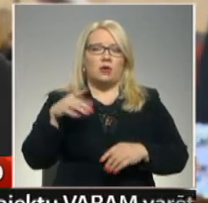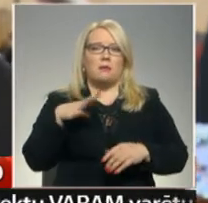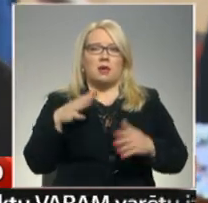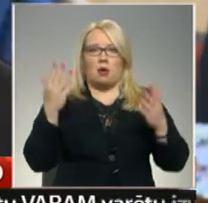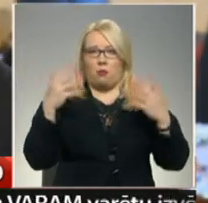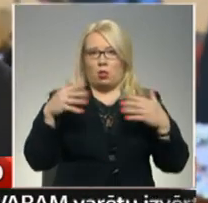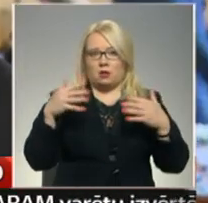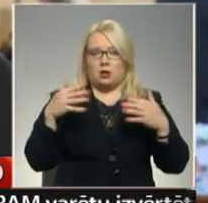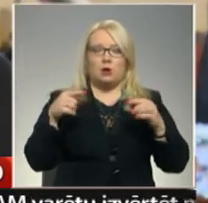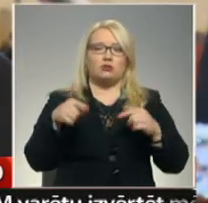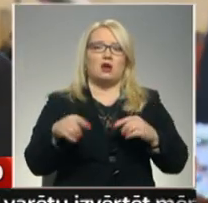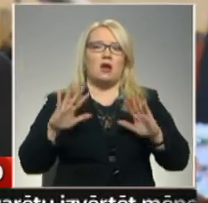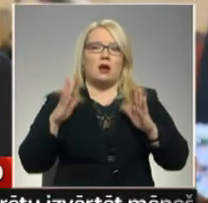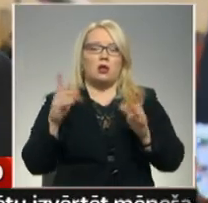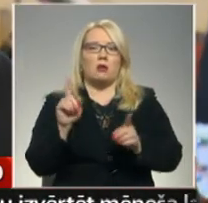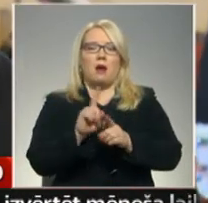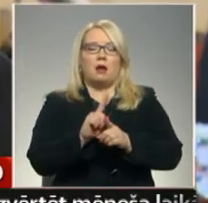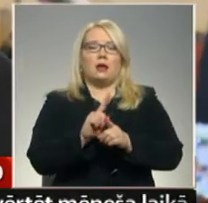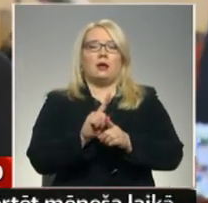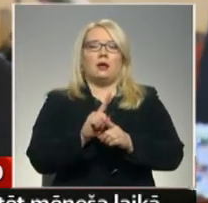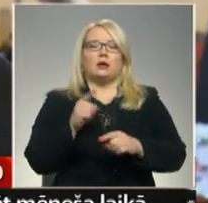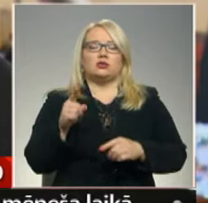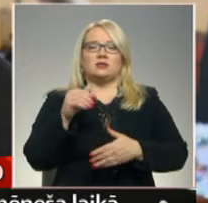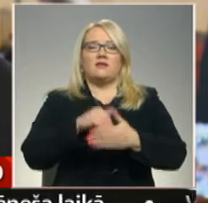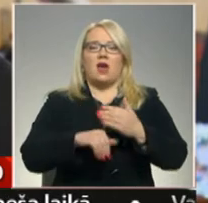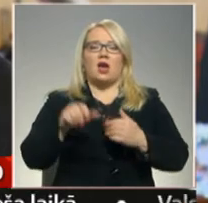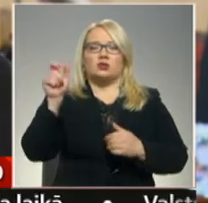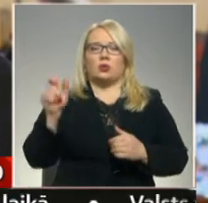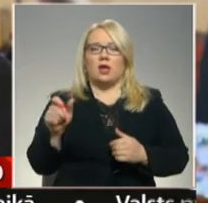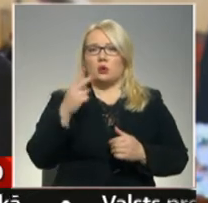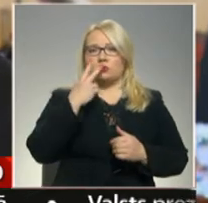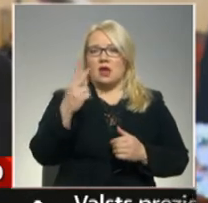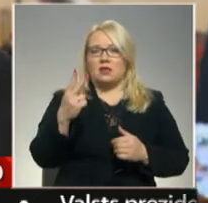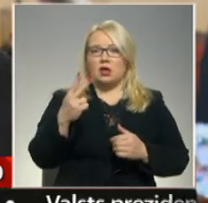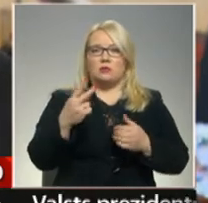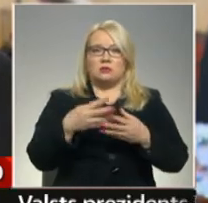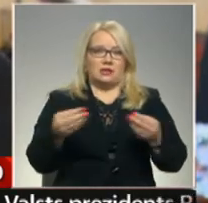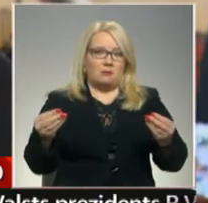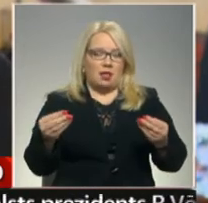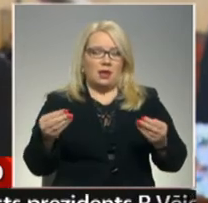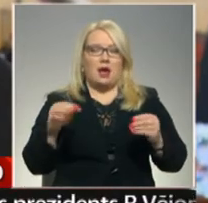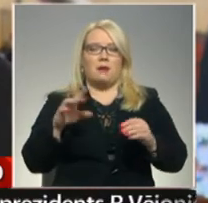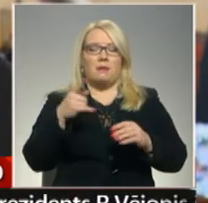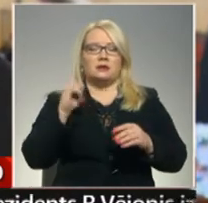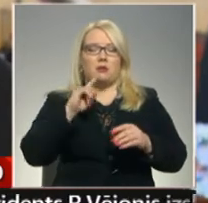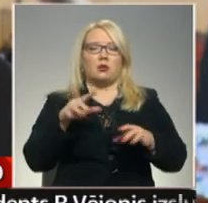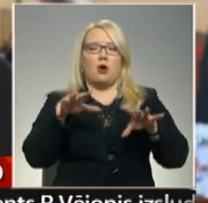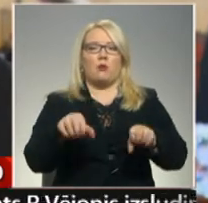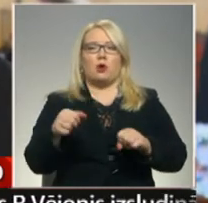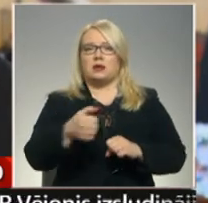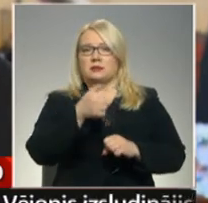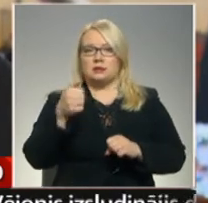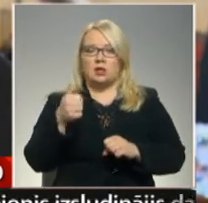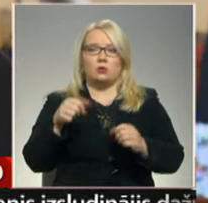un šajā gadījumā tad arī teiksim, tas vēsturnieks skatījums uz to izpalika. Ja. Saprotams, okupācijas gados ja,